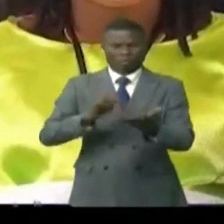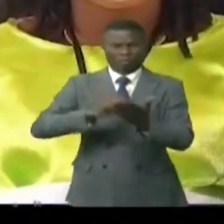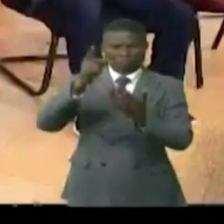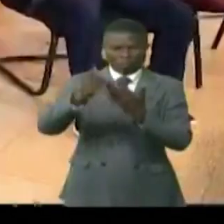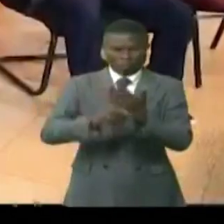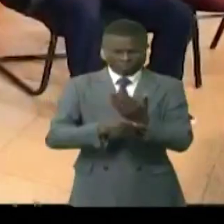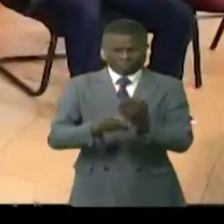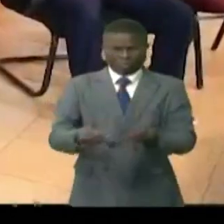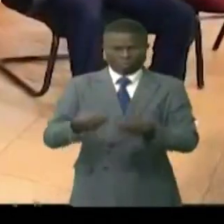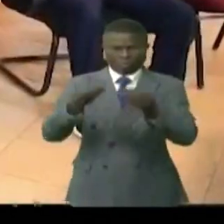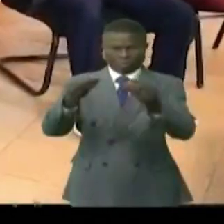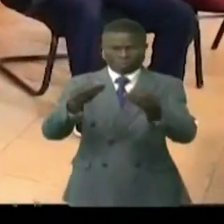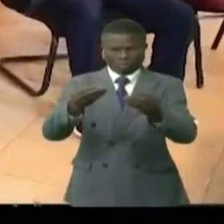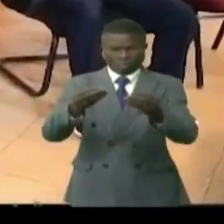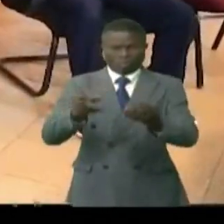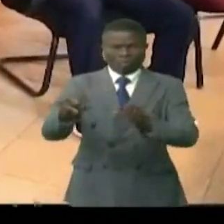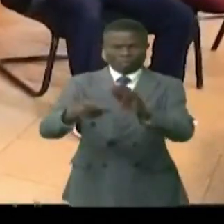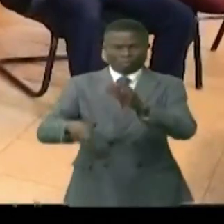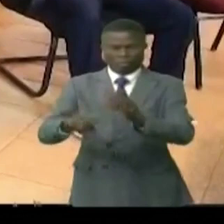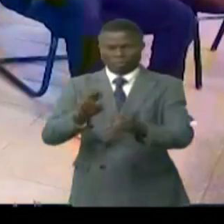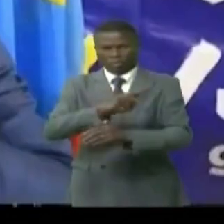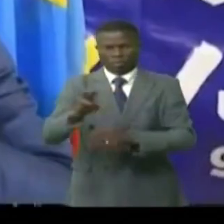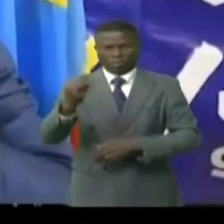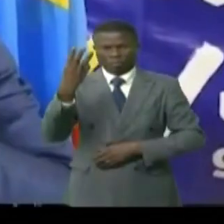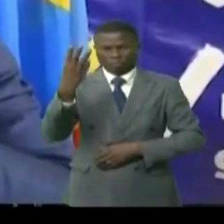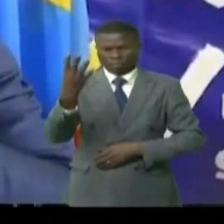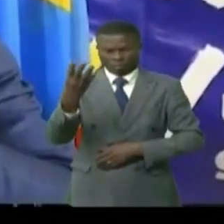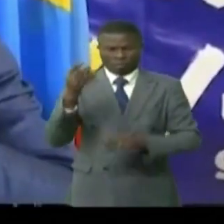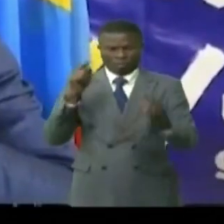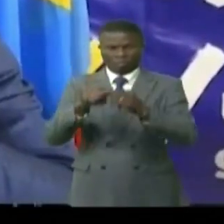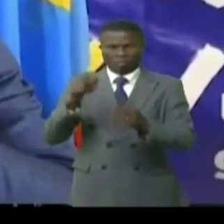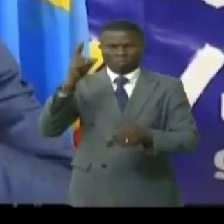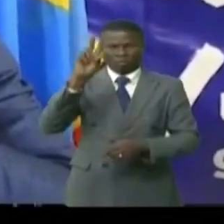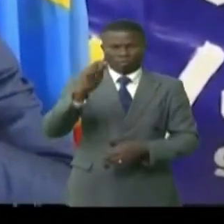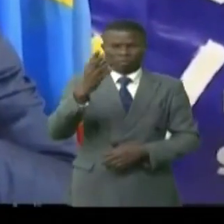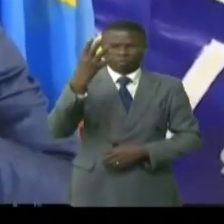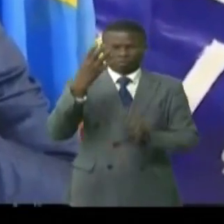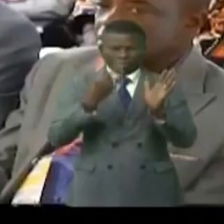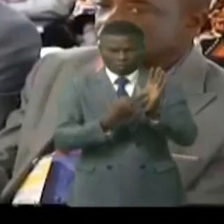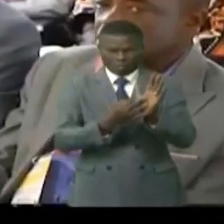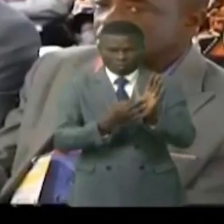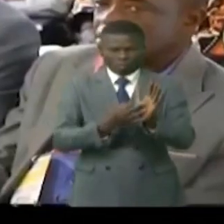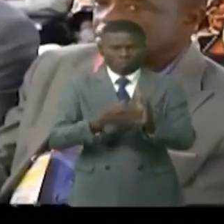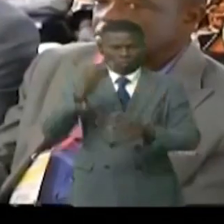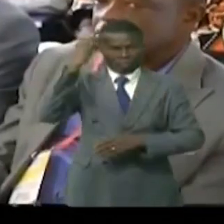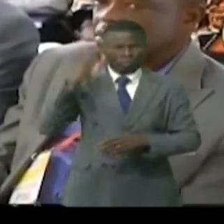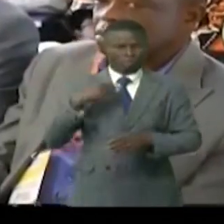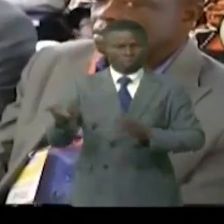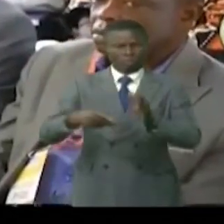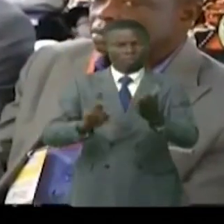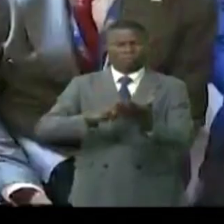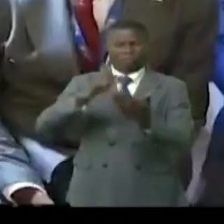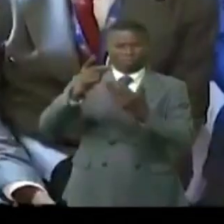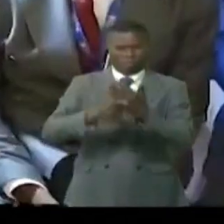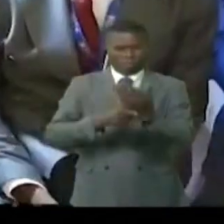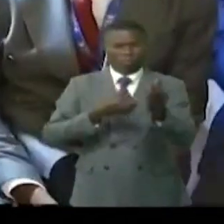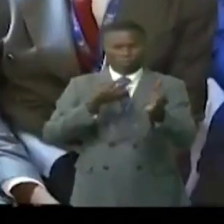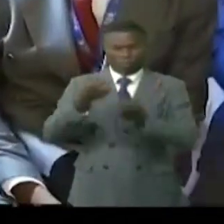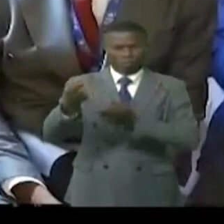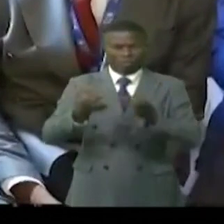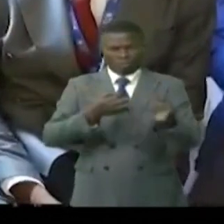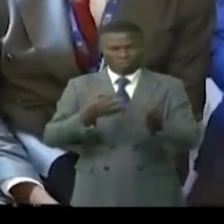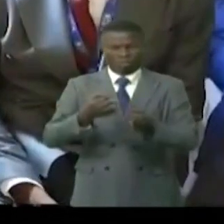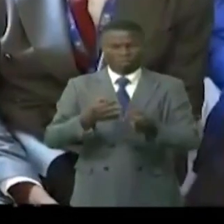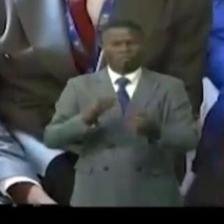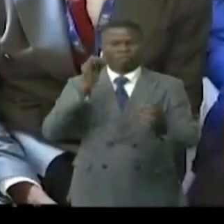qui va couvrir la période allant de 2024 à 2028. Le ministre provincial du plan, Patrick Bakétanine, qui le supervise,